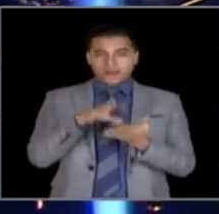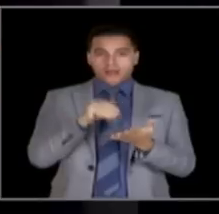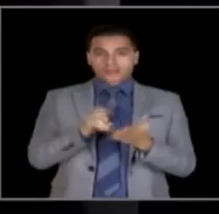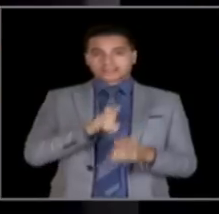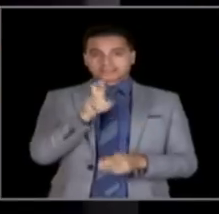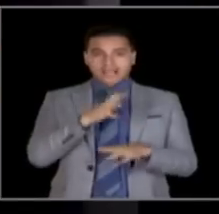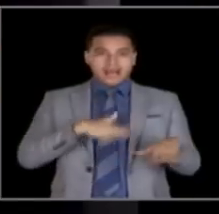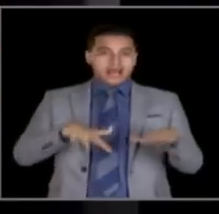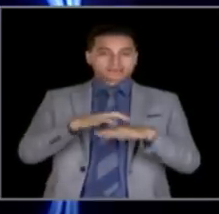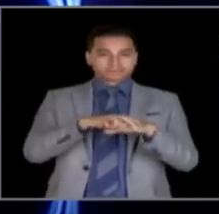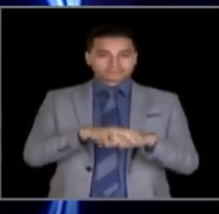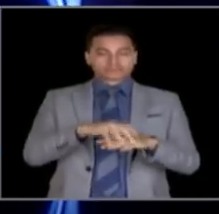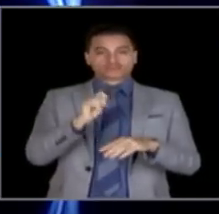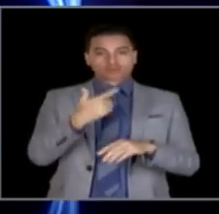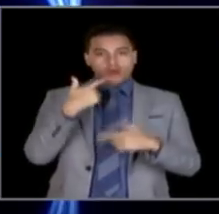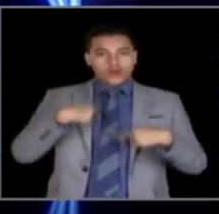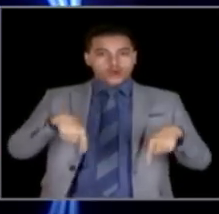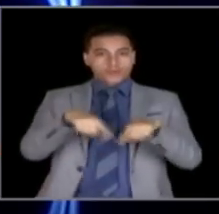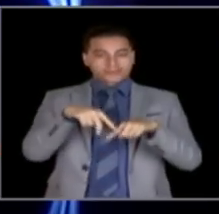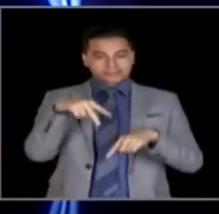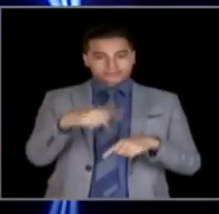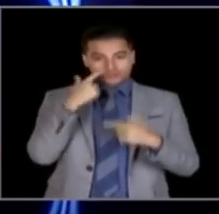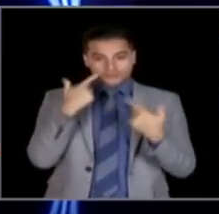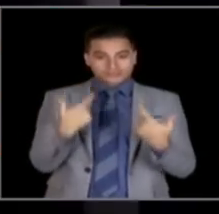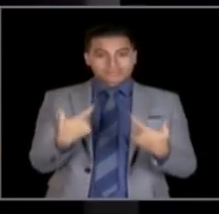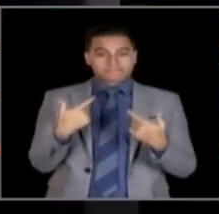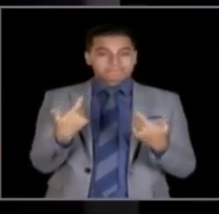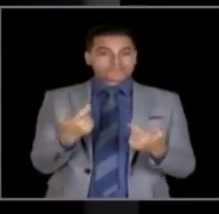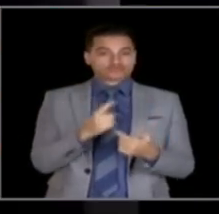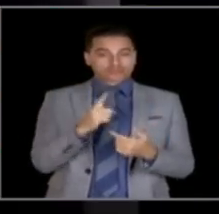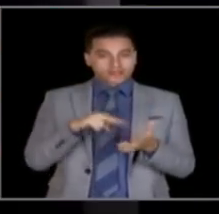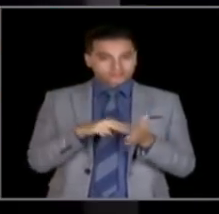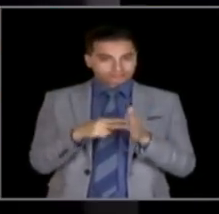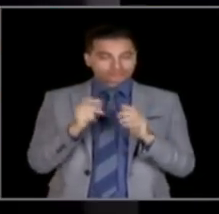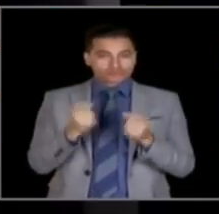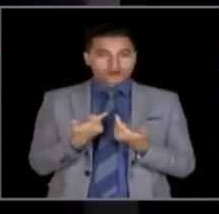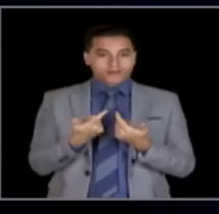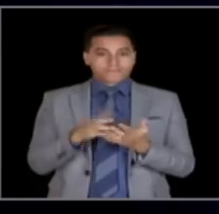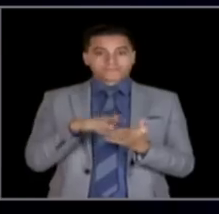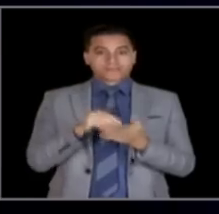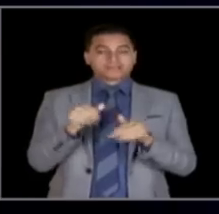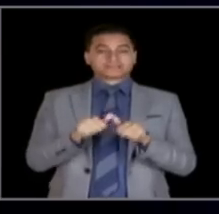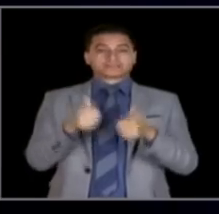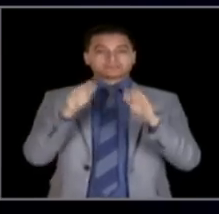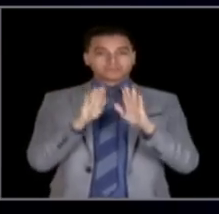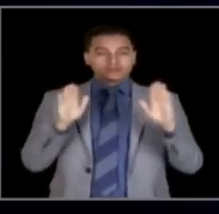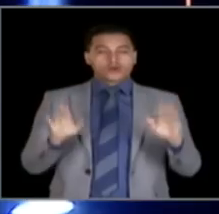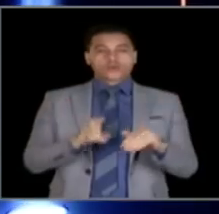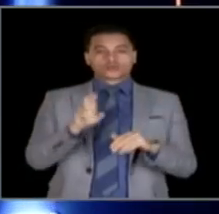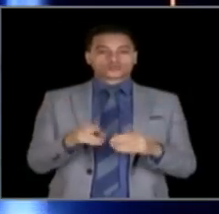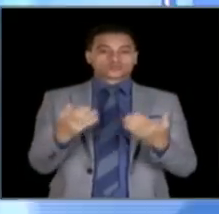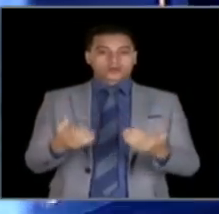أسئلتنا هتعتمد على السرعة يا آلاء، محدش هيستناكي. سينما ومسرح. والسؤال